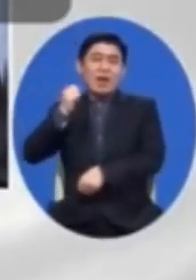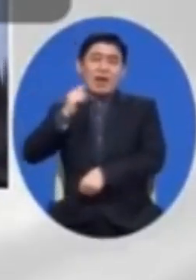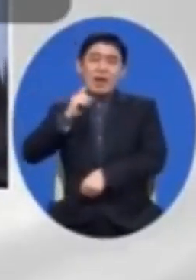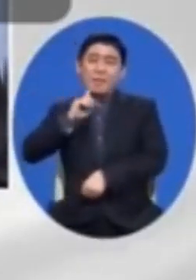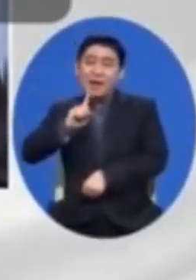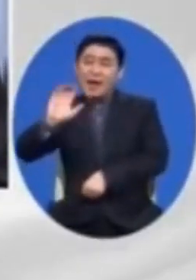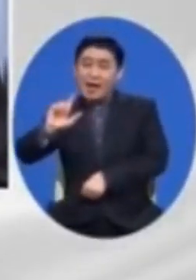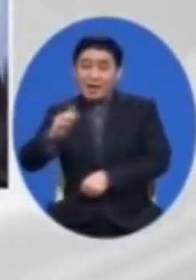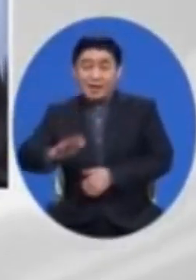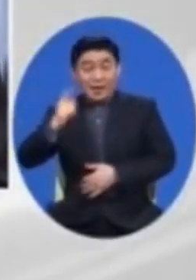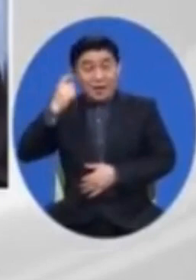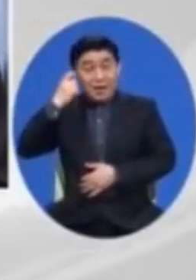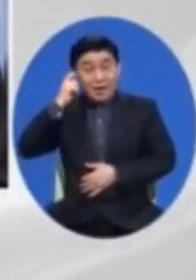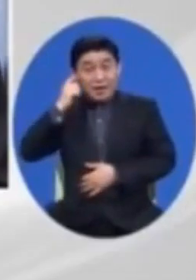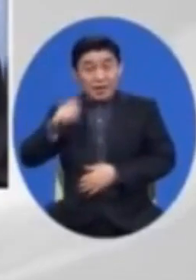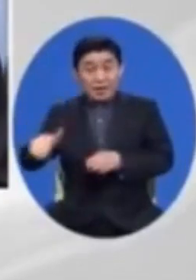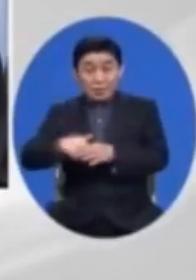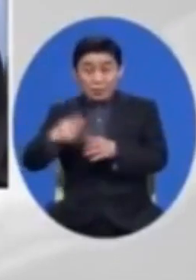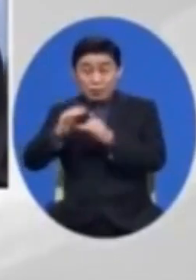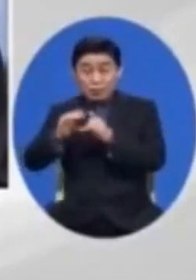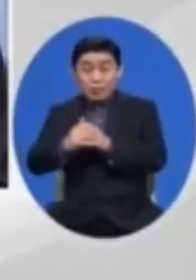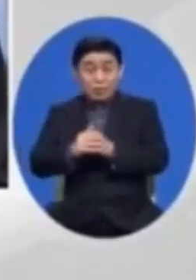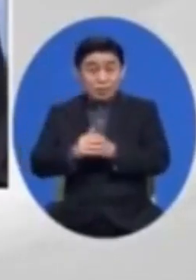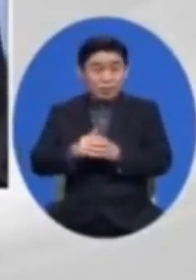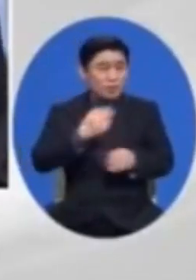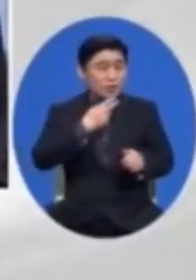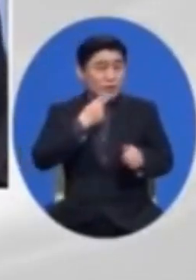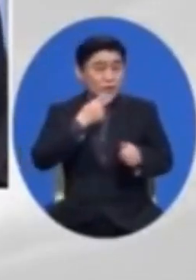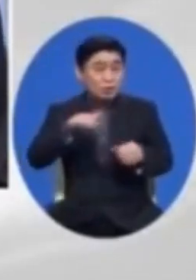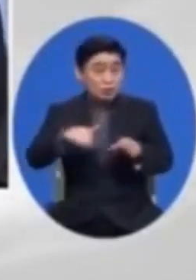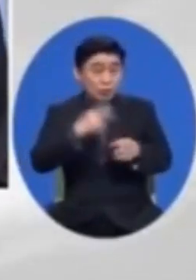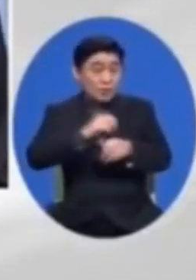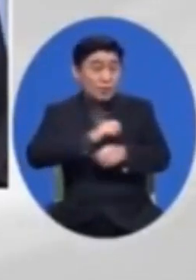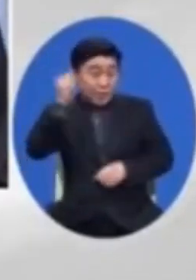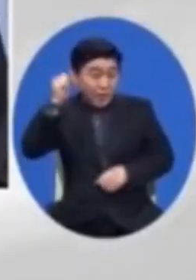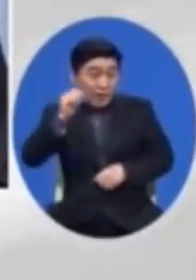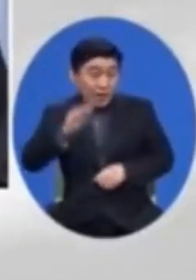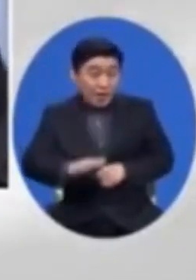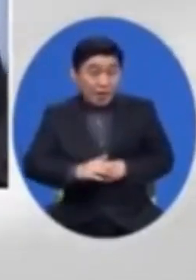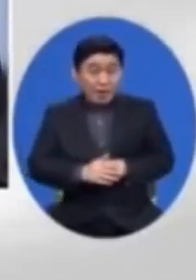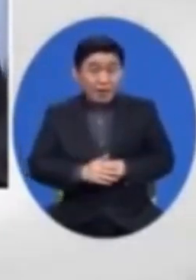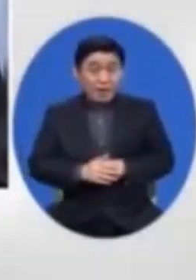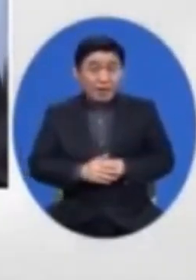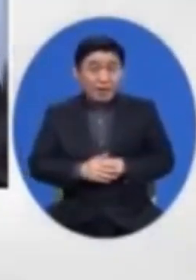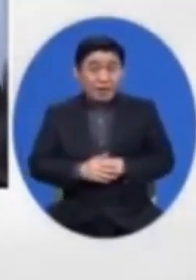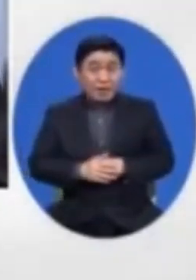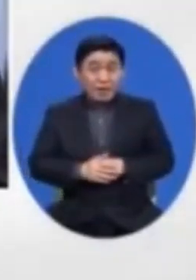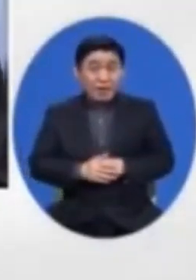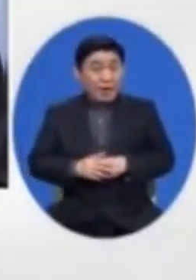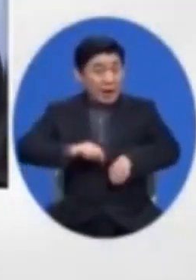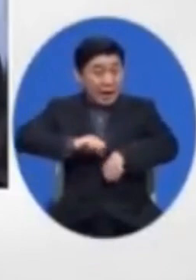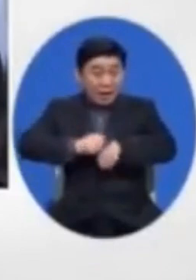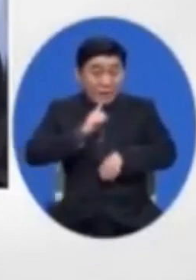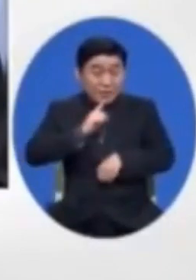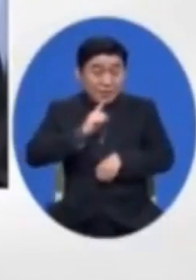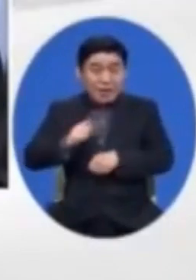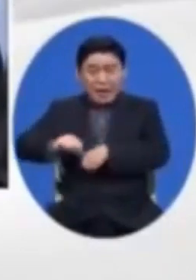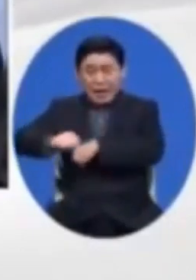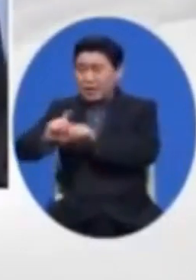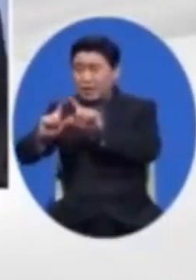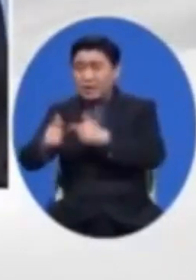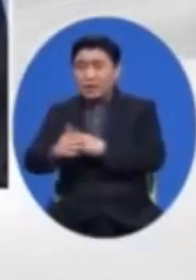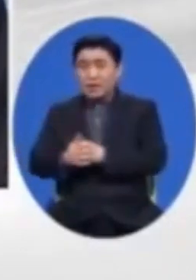말은 아니라고 봅니다. 아니 문희보님께서 지금 대통령 벌써 되셨습니까? 그렇게 강요하지 마시죠. 왜냐하면 강요가 아니라. 우리